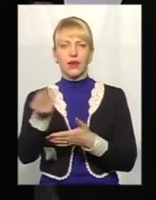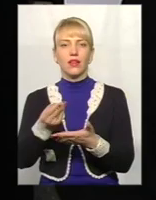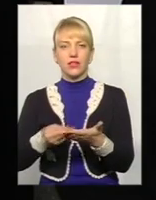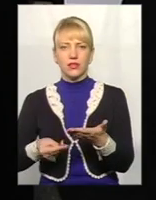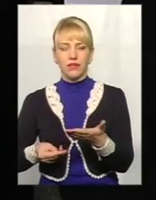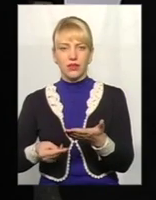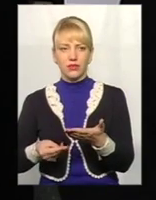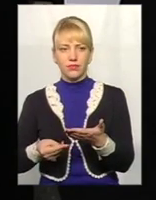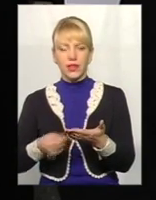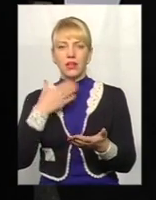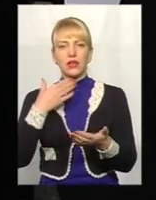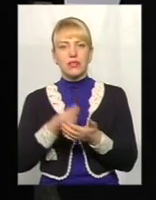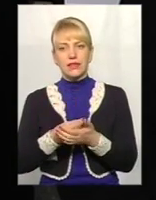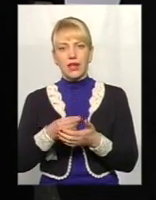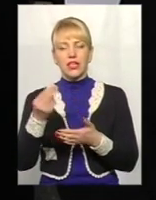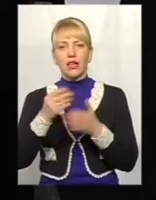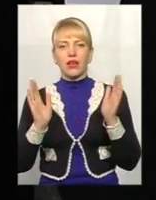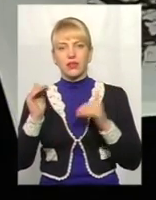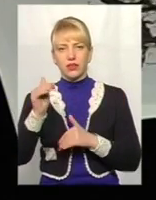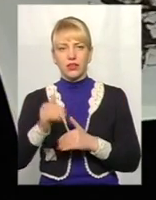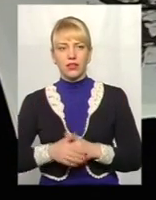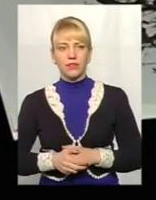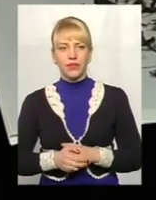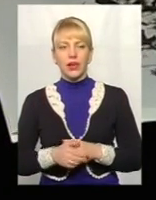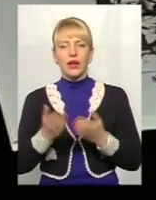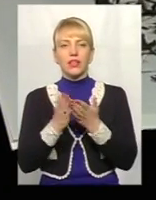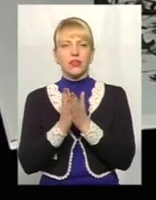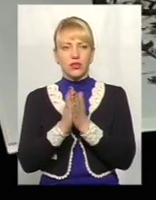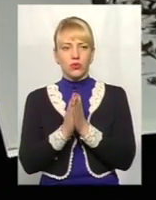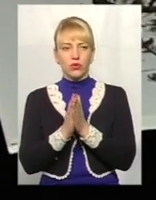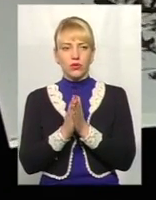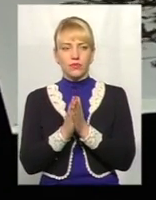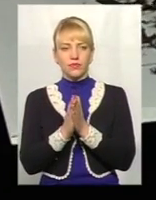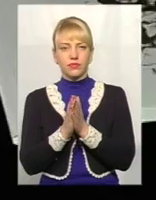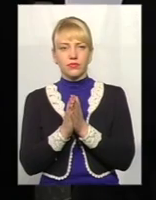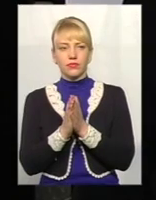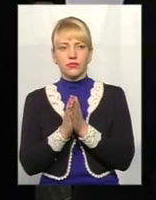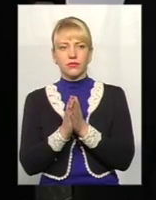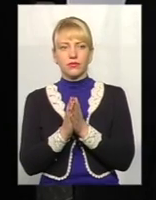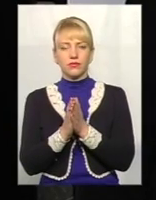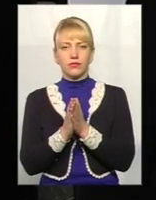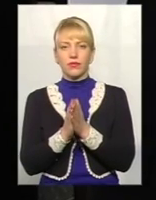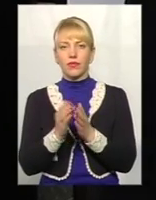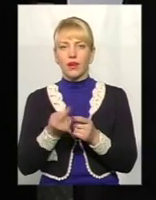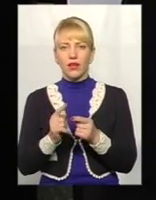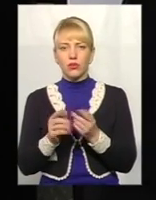нарисовал в своих картинах, в своих работах. Книгу, значит, эту